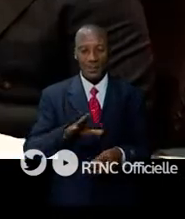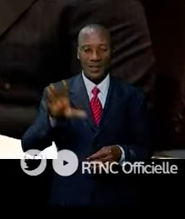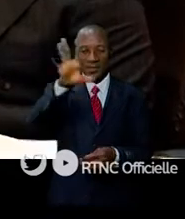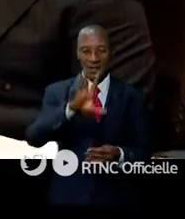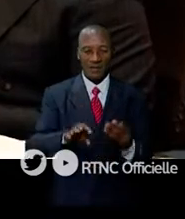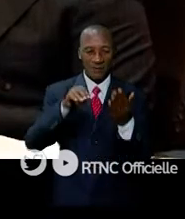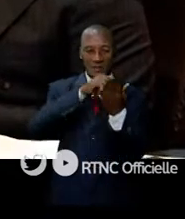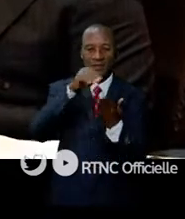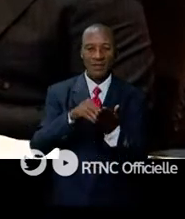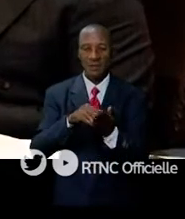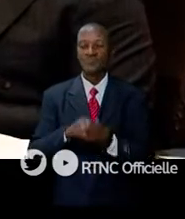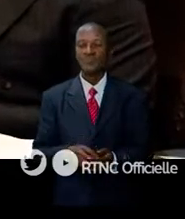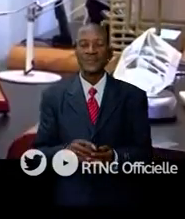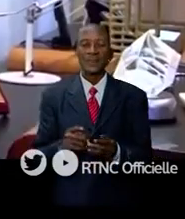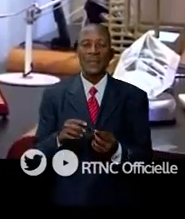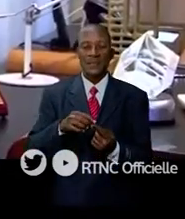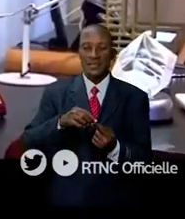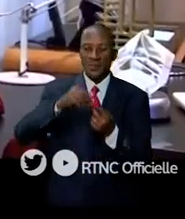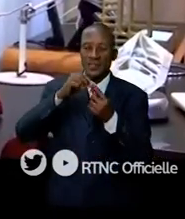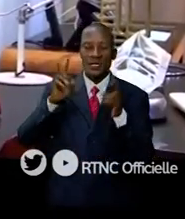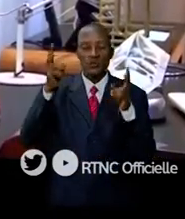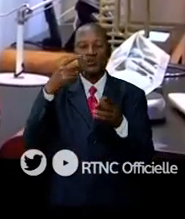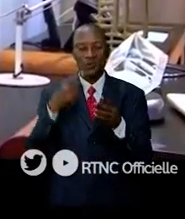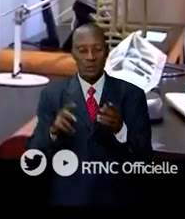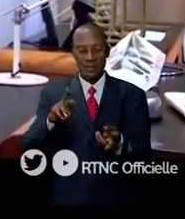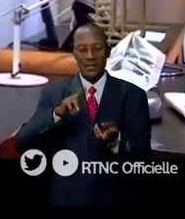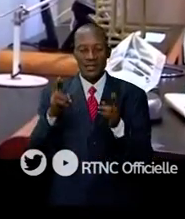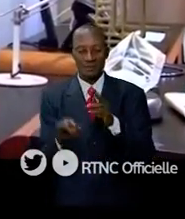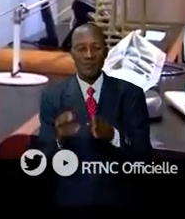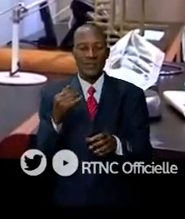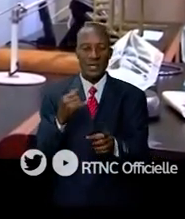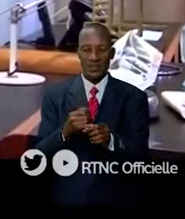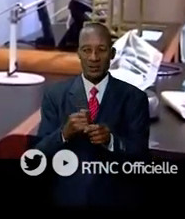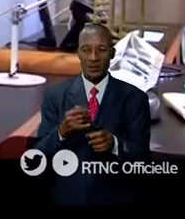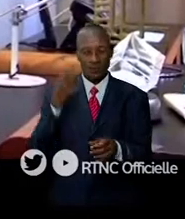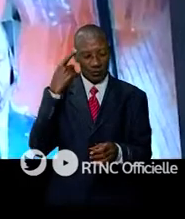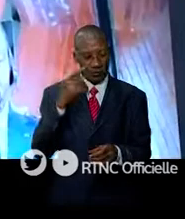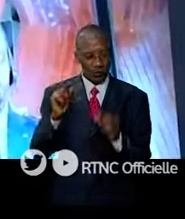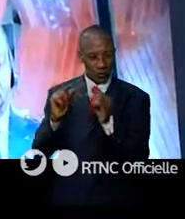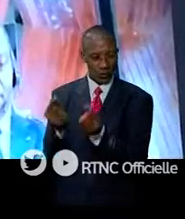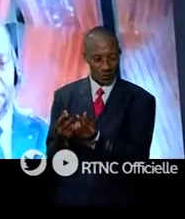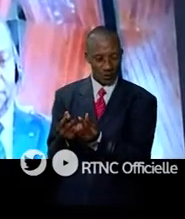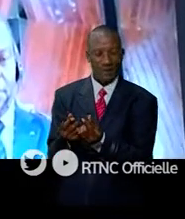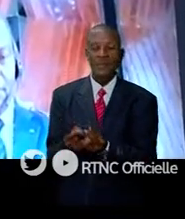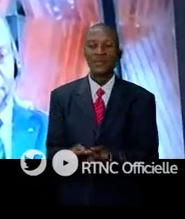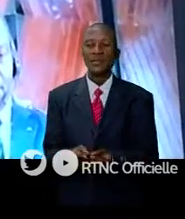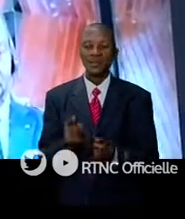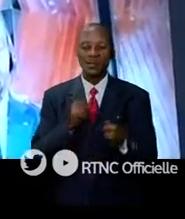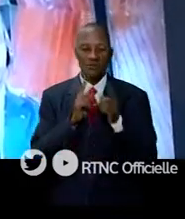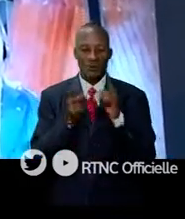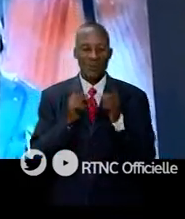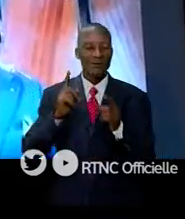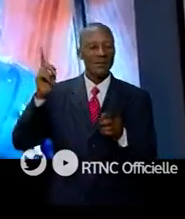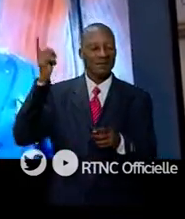du jour a porté essentiellement sur la réforme institutionnelle de la CEEAC ordonné par la conférence des chefs d'État et